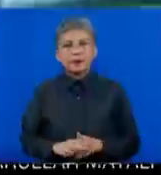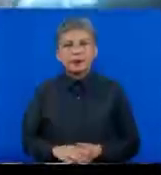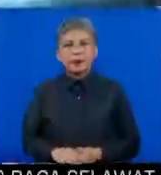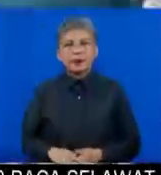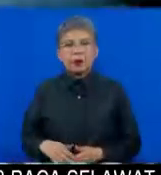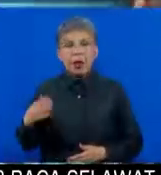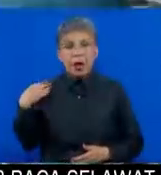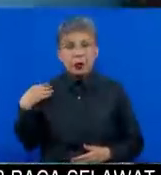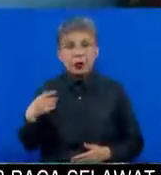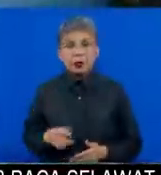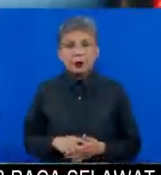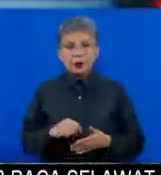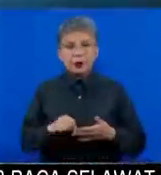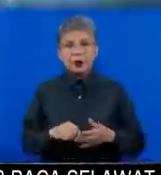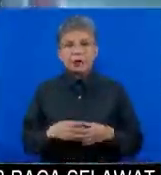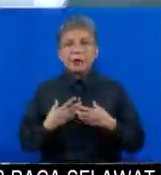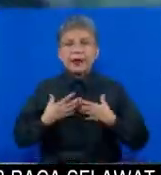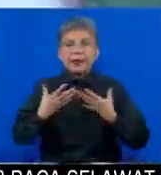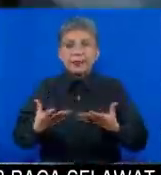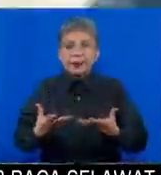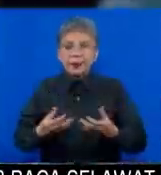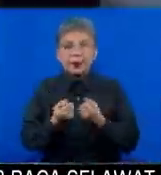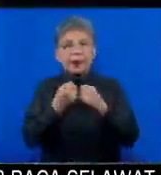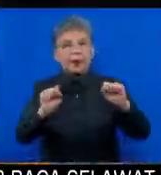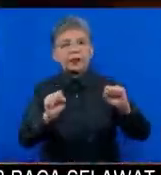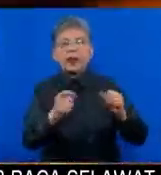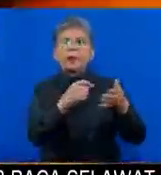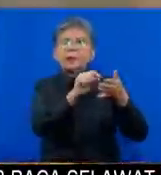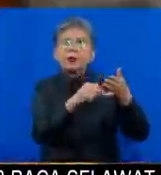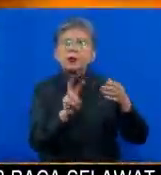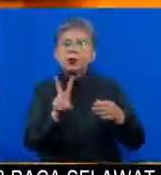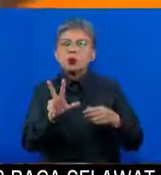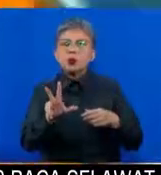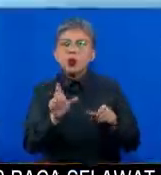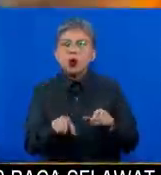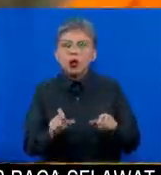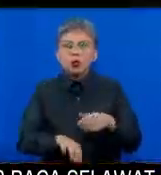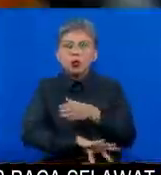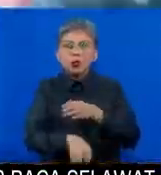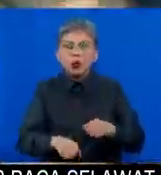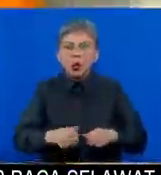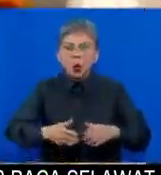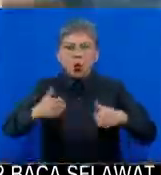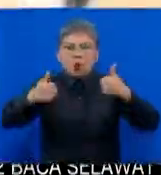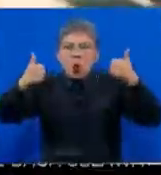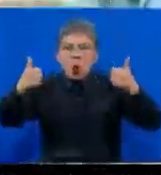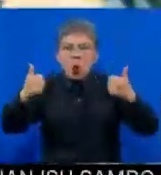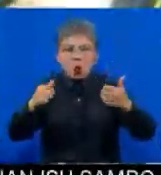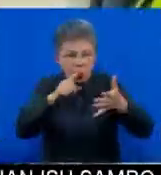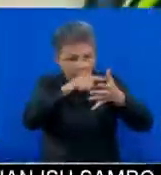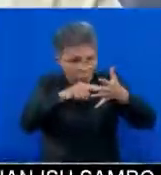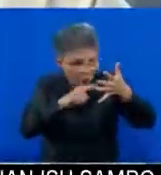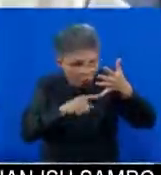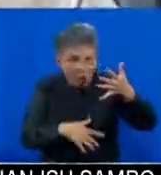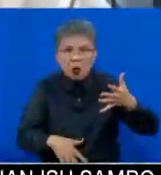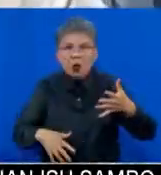Kewenangan menjadi hal yang dinilai mengekspresikan bagaimana pembebasan bersyarat bagi 23 koruptor kelas kakap seperti Patrialis Akbar,